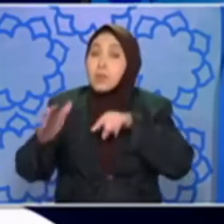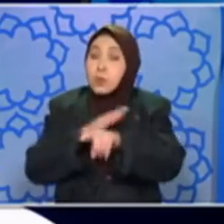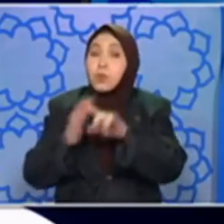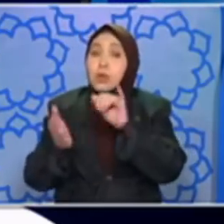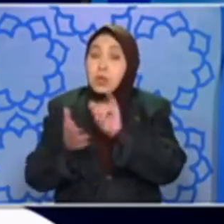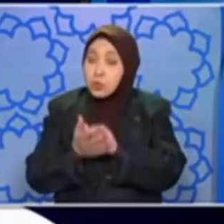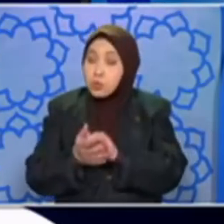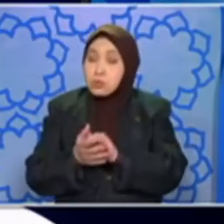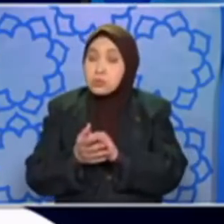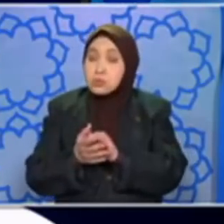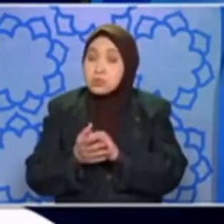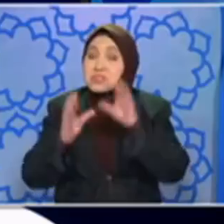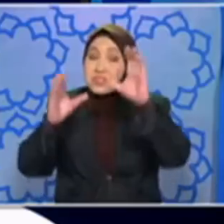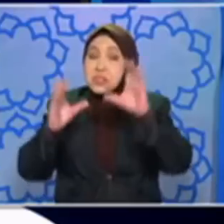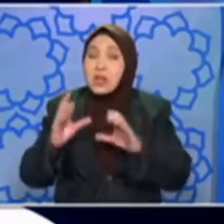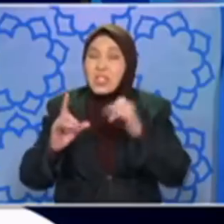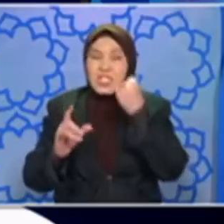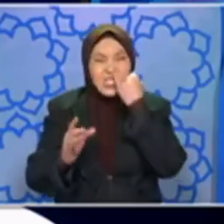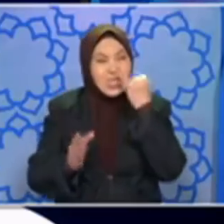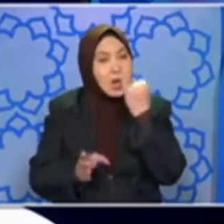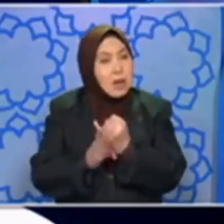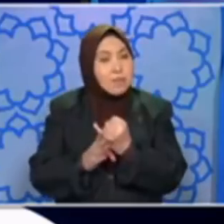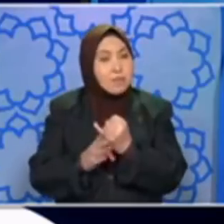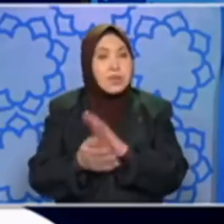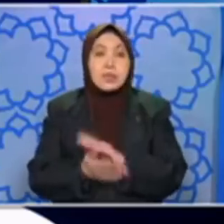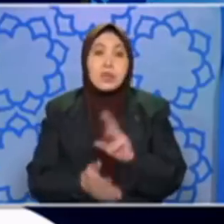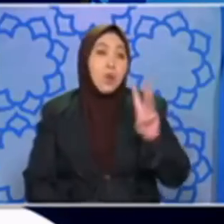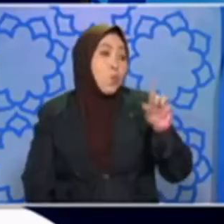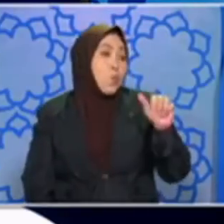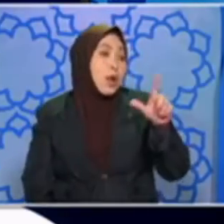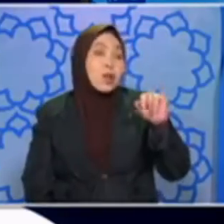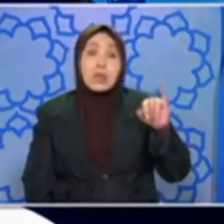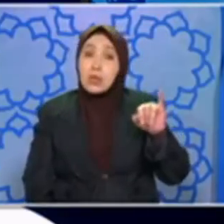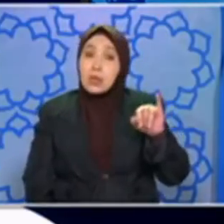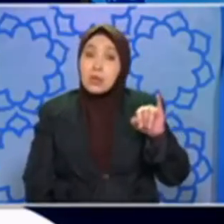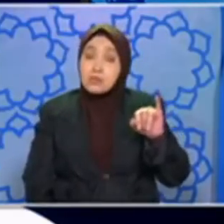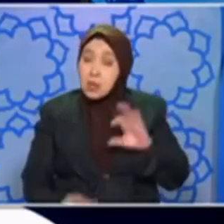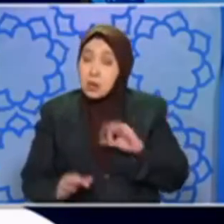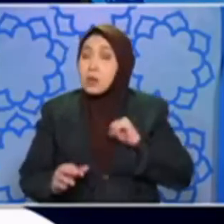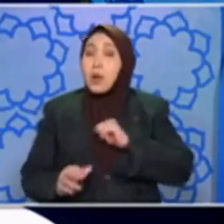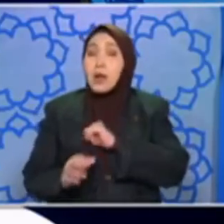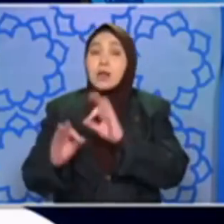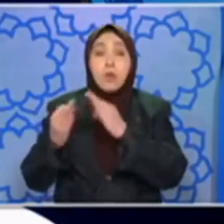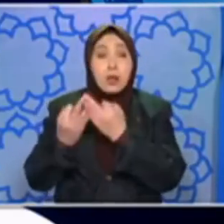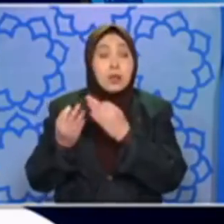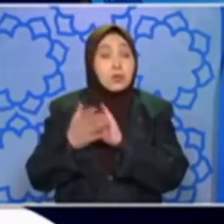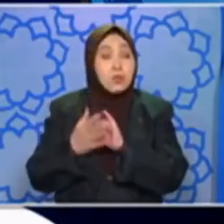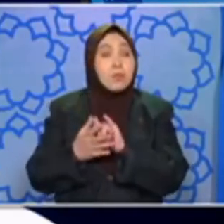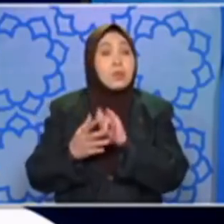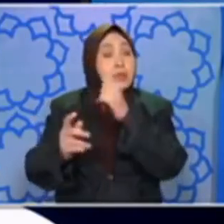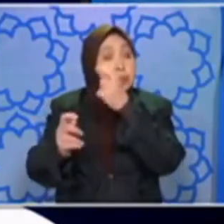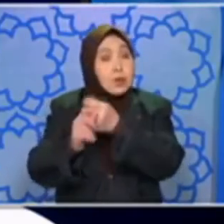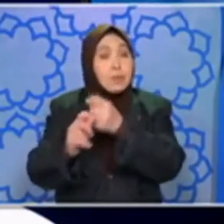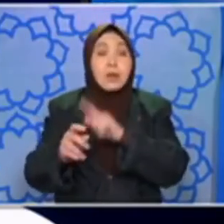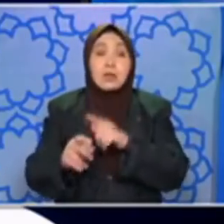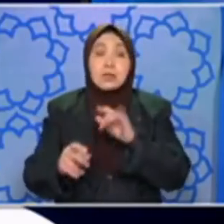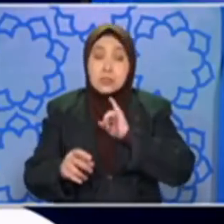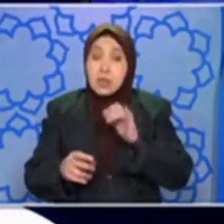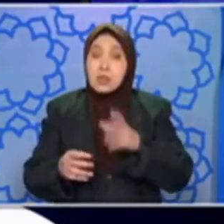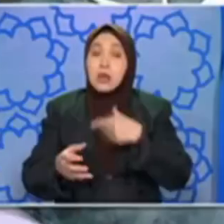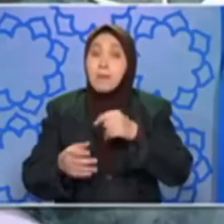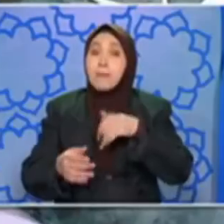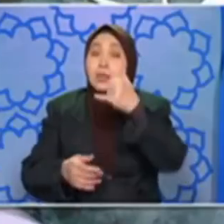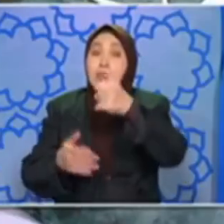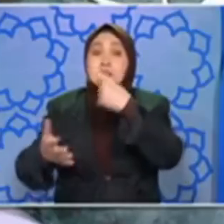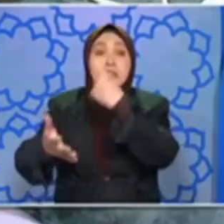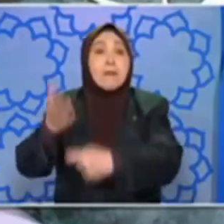secara zalim, maka wali dia itulah yang boleh menentukan Ustaz ya. Betul. Menentukan okey, saya nak didenda dia, saman dia